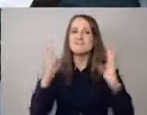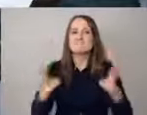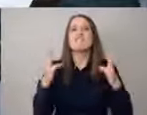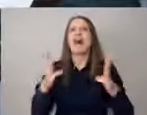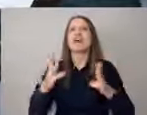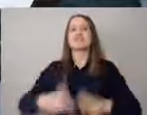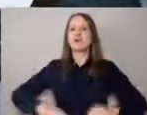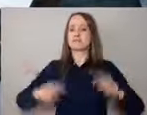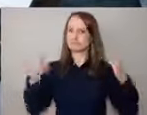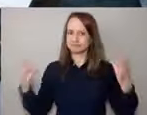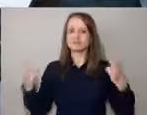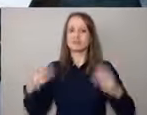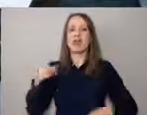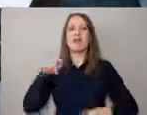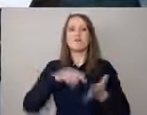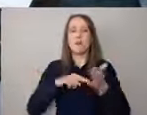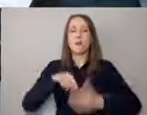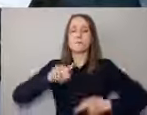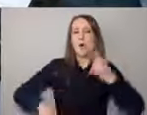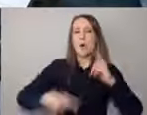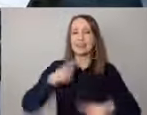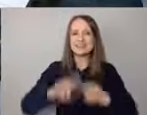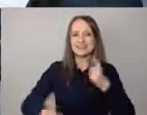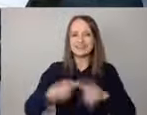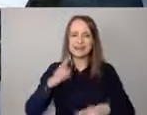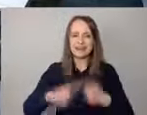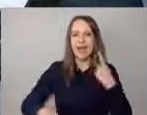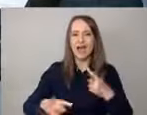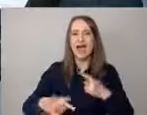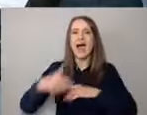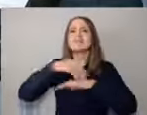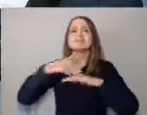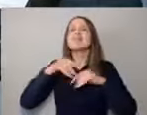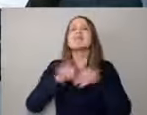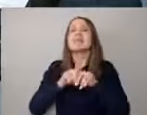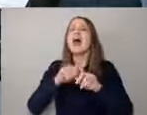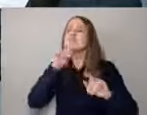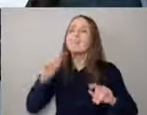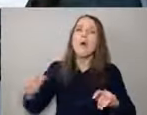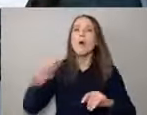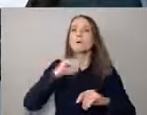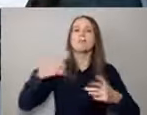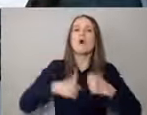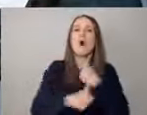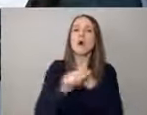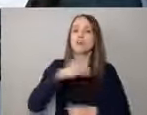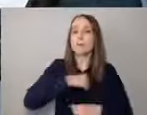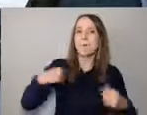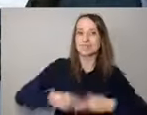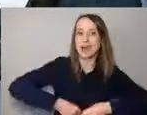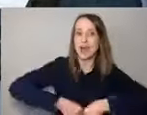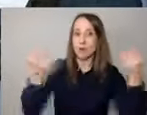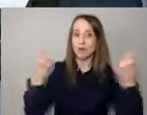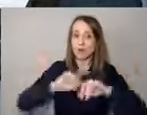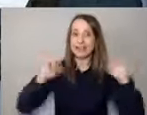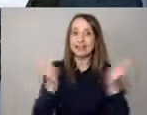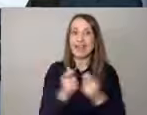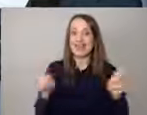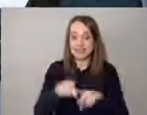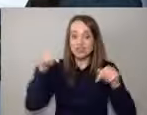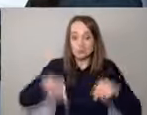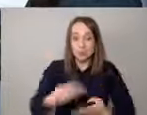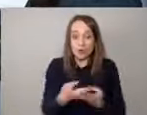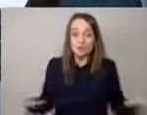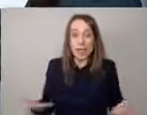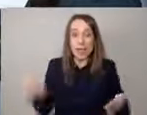po to, żeby zdobywać pieniądze na rozwój całej Polski, również rozwój ziemi augustowskiej. I to wam